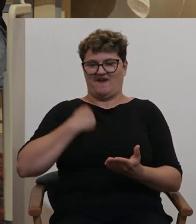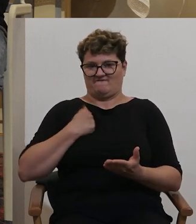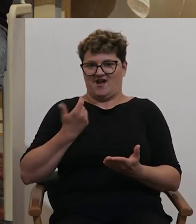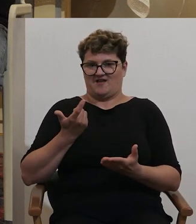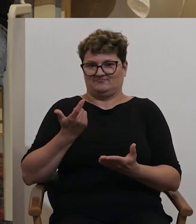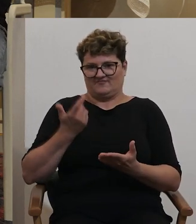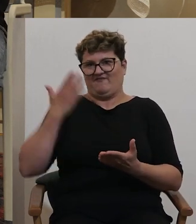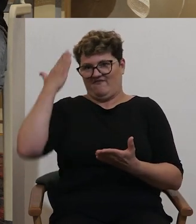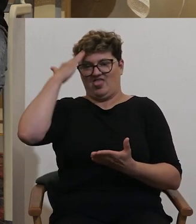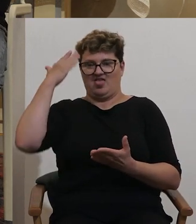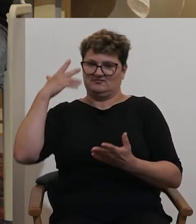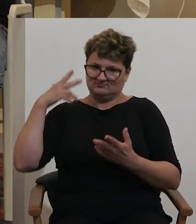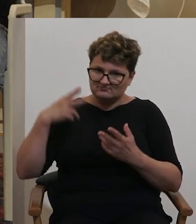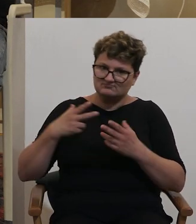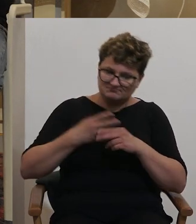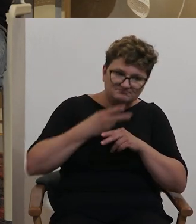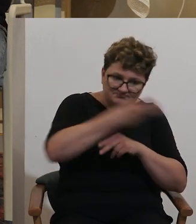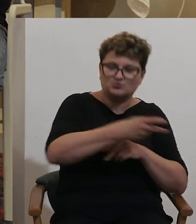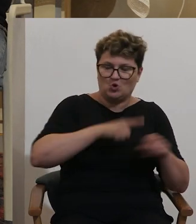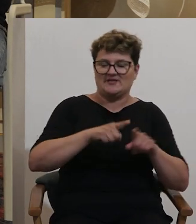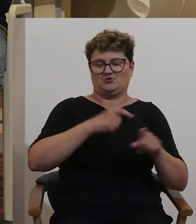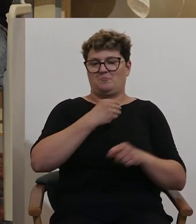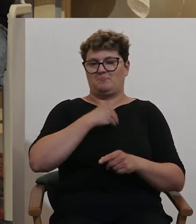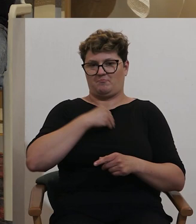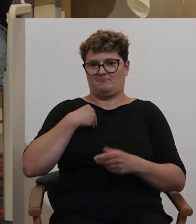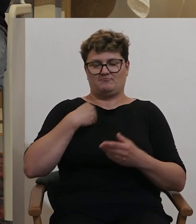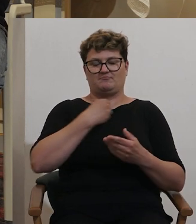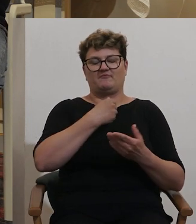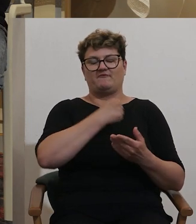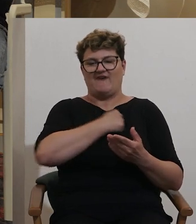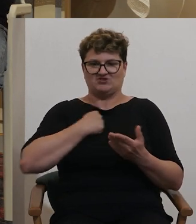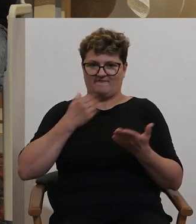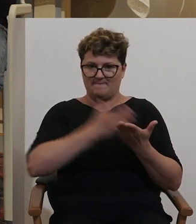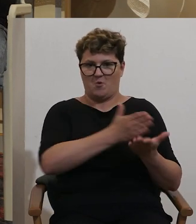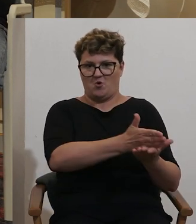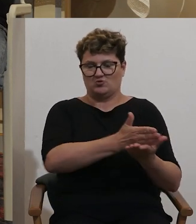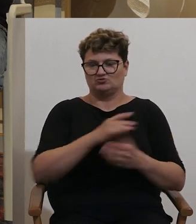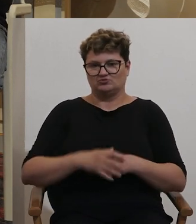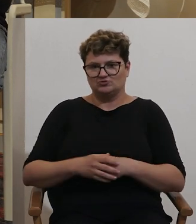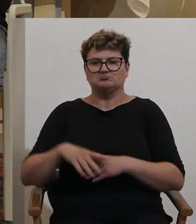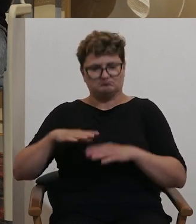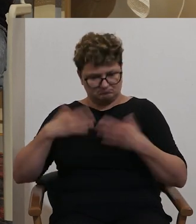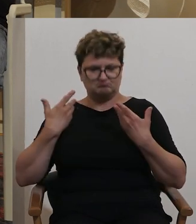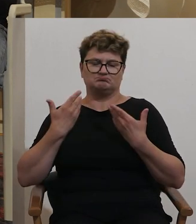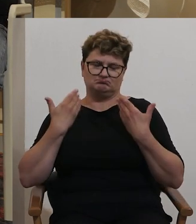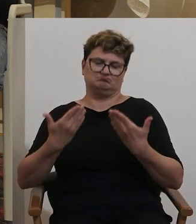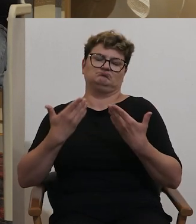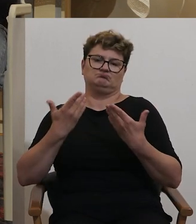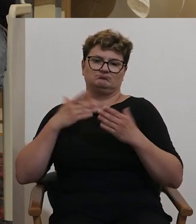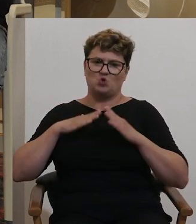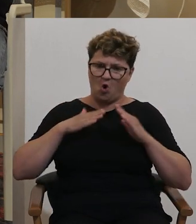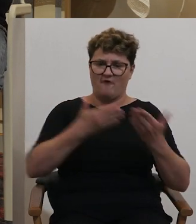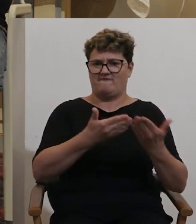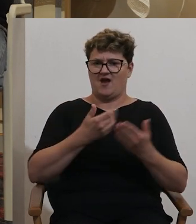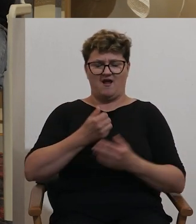było żadnych wątpliwości. Ci żołnierze z pełną ofiarą kilka